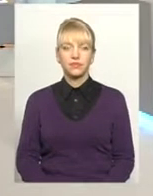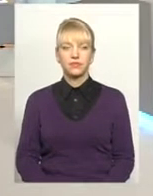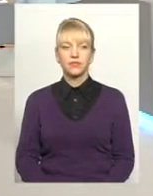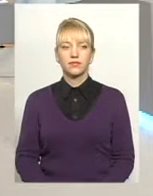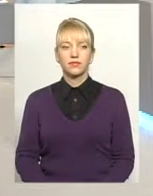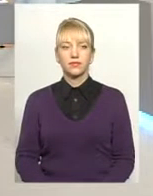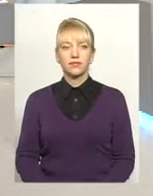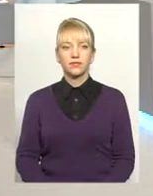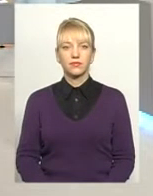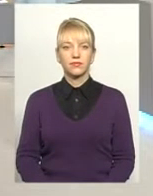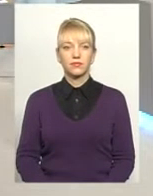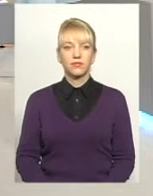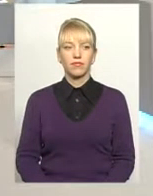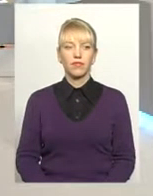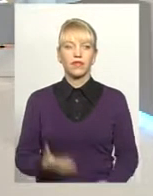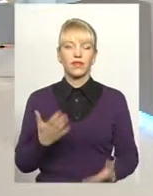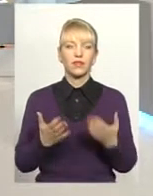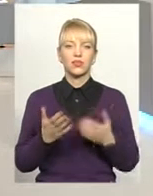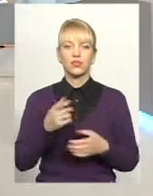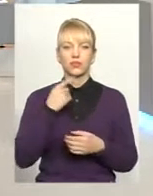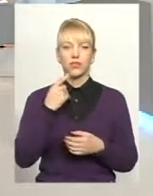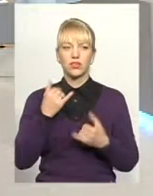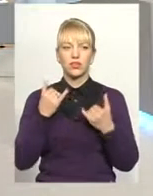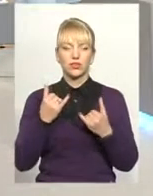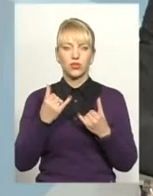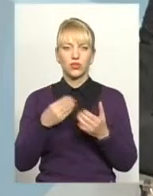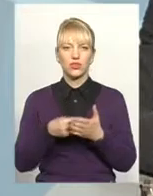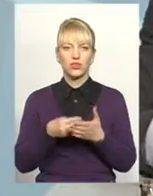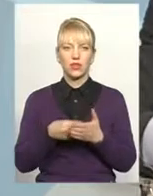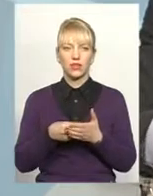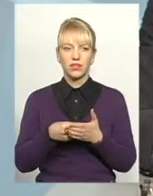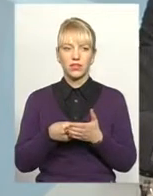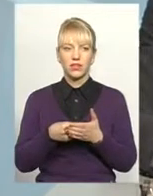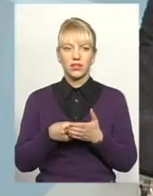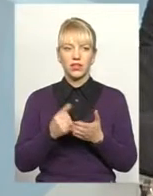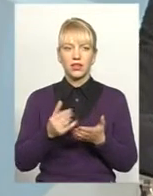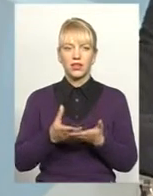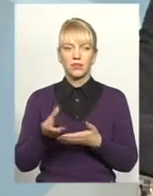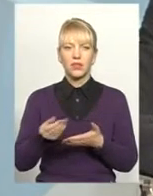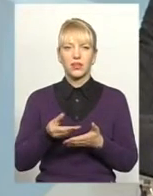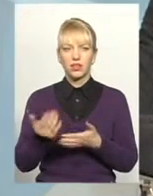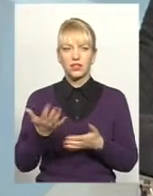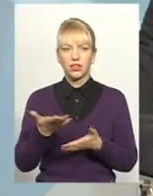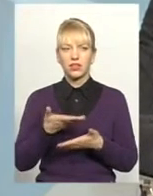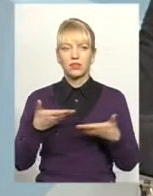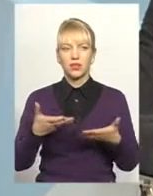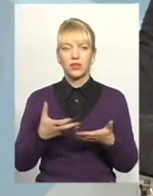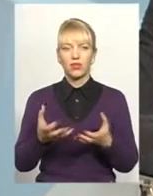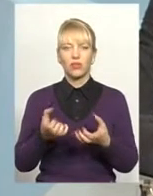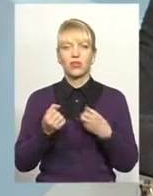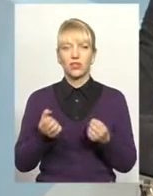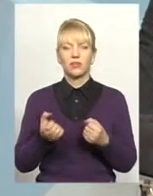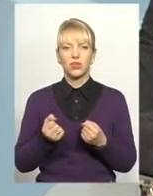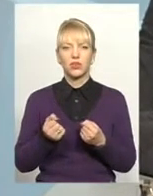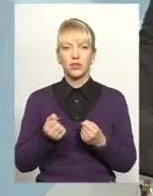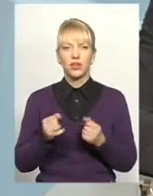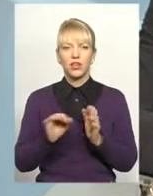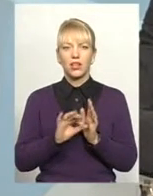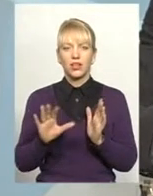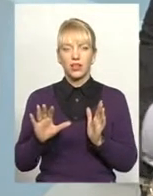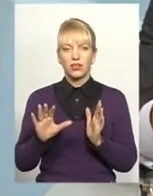Леонідович. Якщо взяти сьогоднішні тарифи і платіжки, які ми отримуємо, то